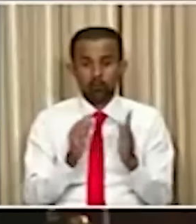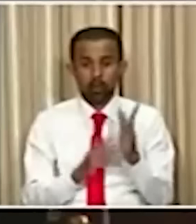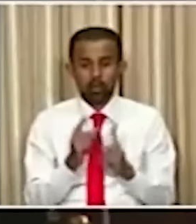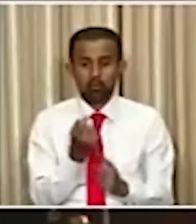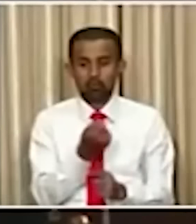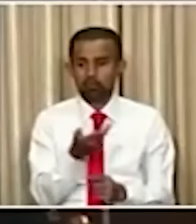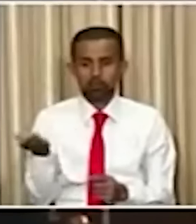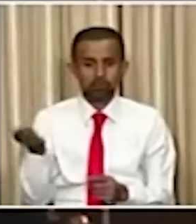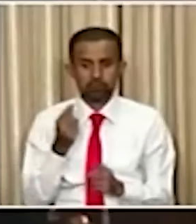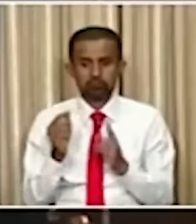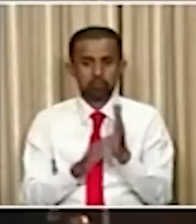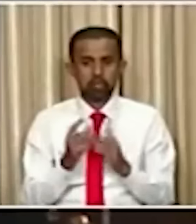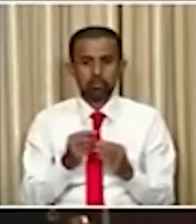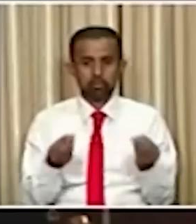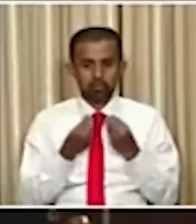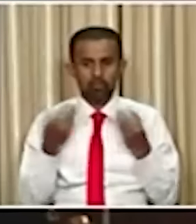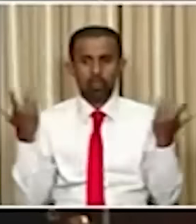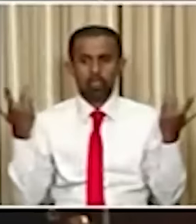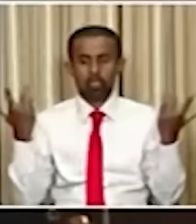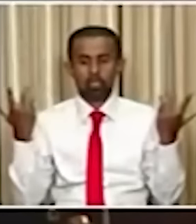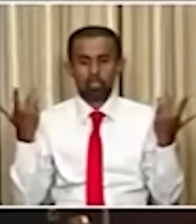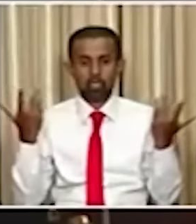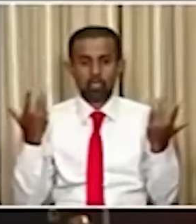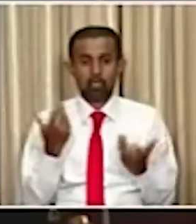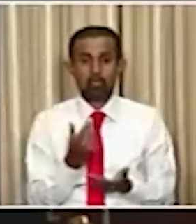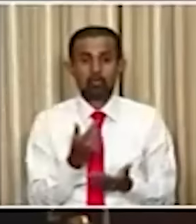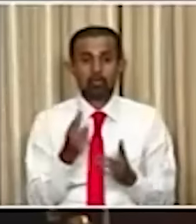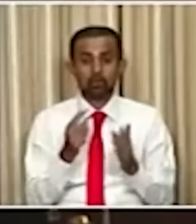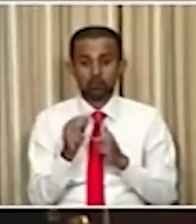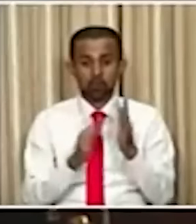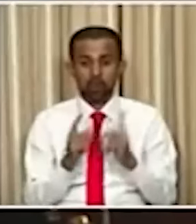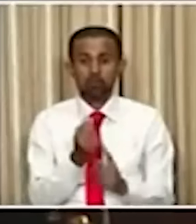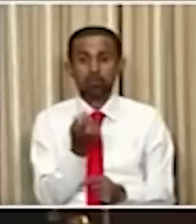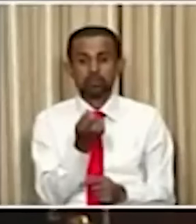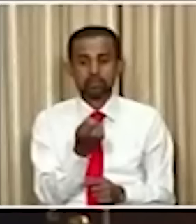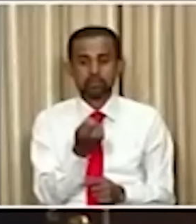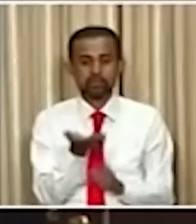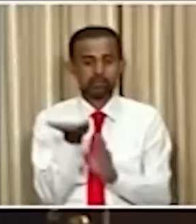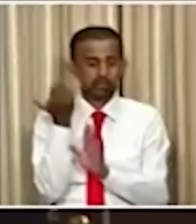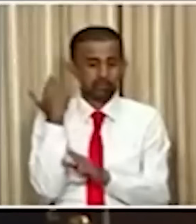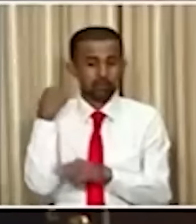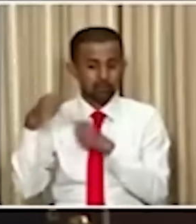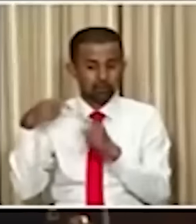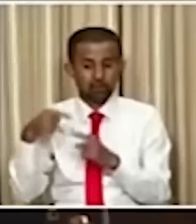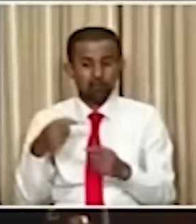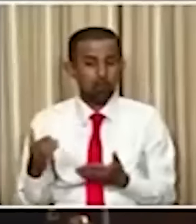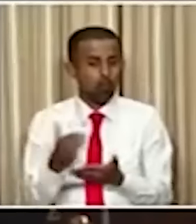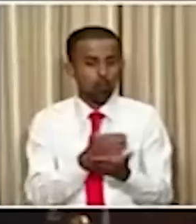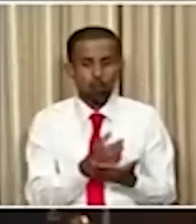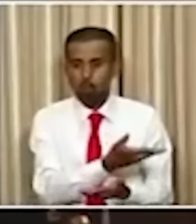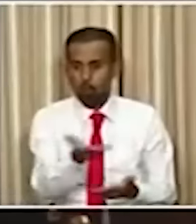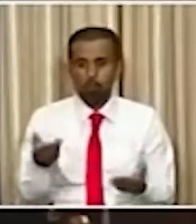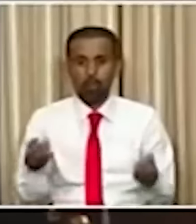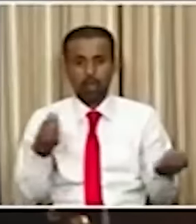කිසිම මන්ත්‍රීවරයෙකුට ලබා දෙන්නේ නැහැ. විමධ්‍යගත මුදල් ගරු සභාපතිතුමනි ඉතිහාසයේ ඉඳලා මේ සියලු මන්ත්‍රීවරුන්ට